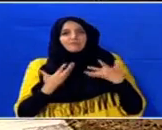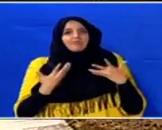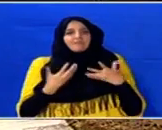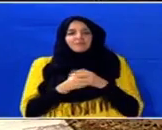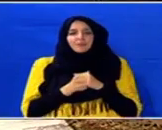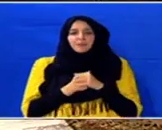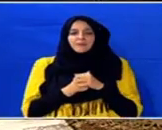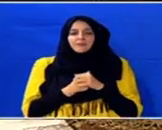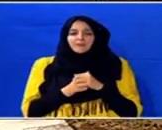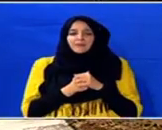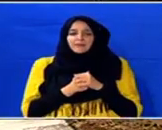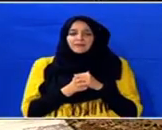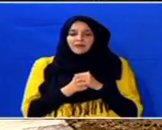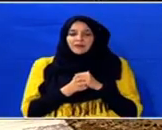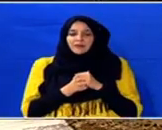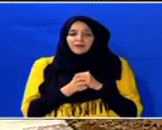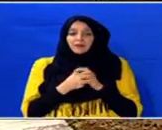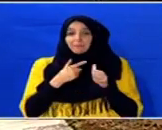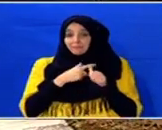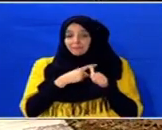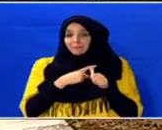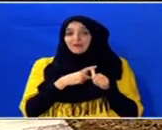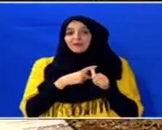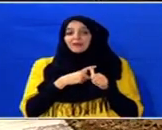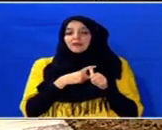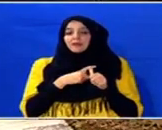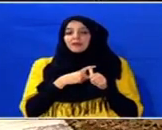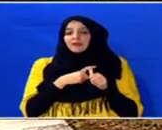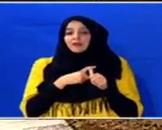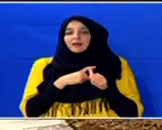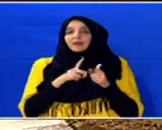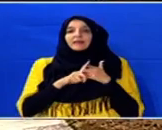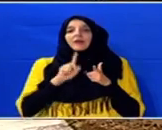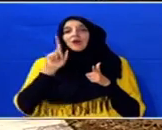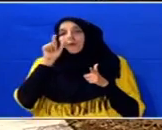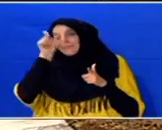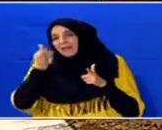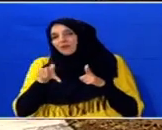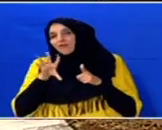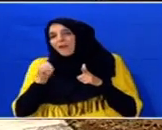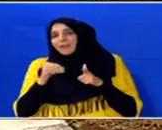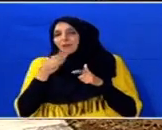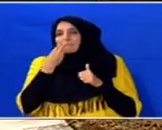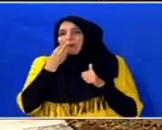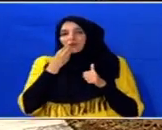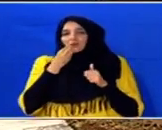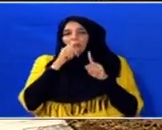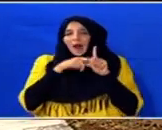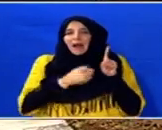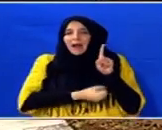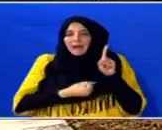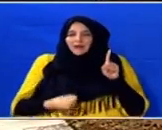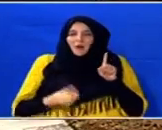نعم هذه اللي. وعندي وحدة كليت رمضان مريضة، ودائما أنا أقولها صومي صومي